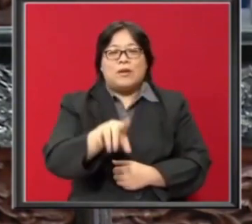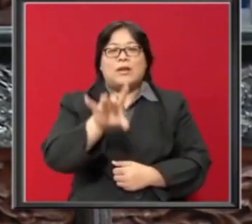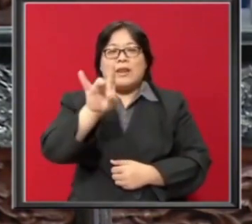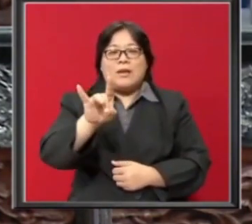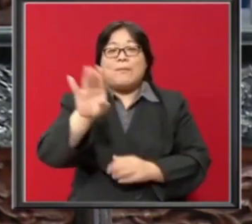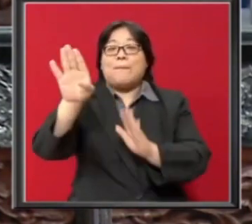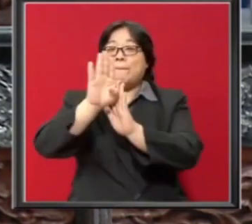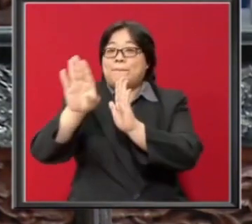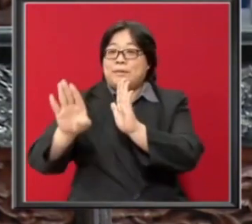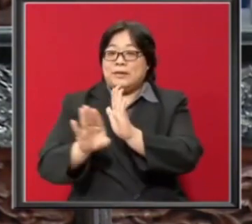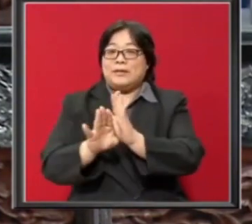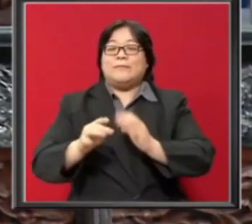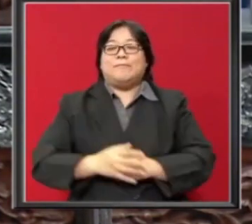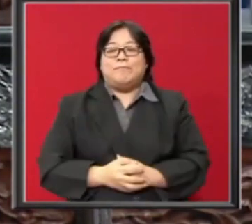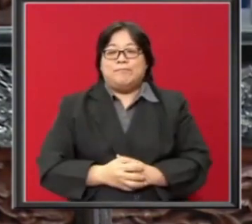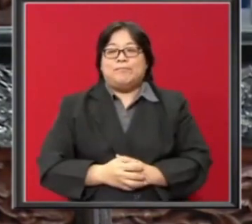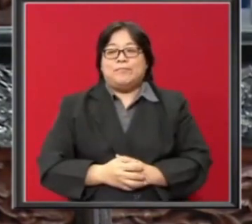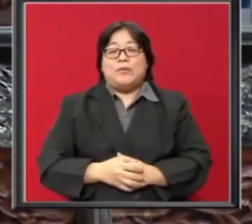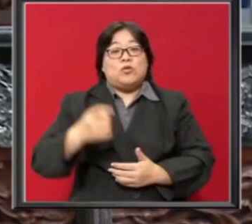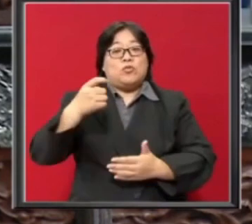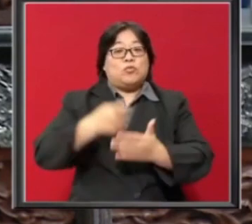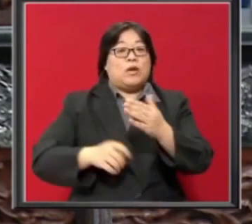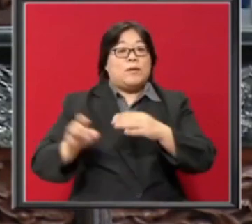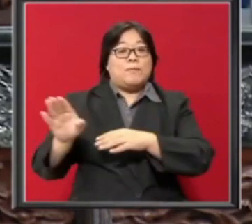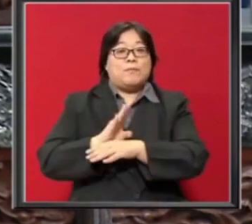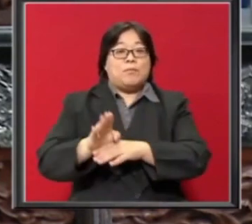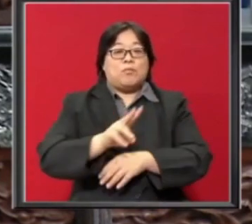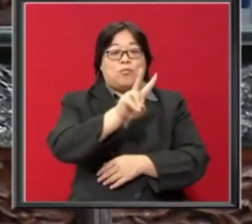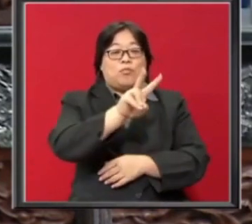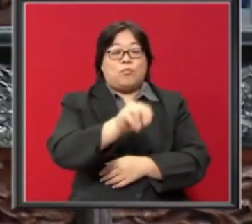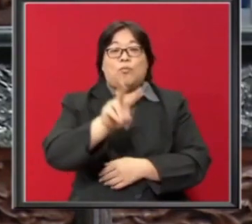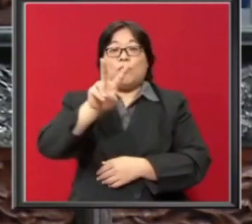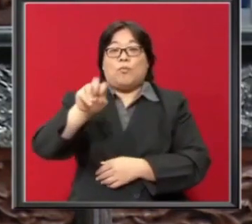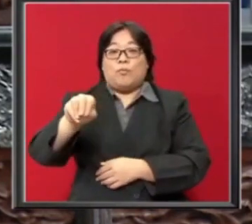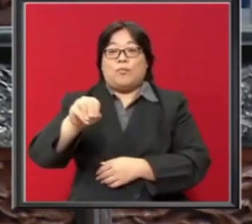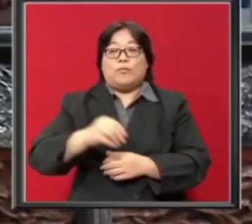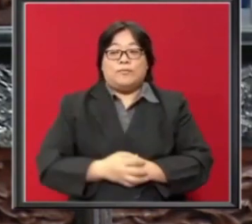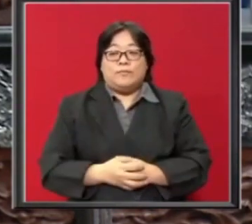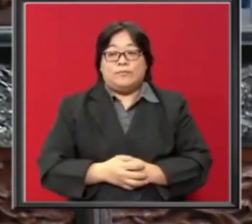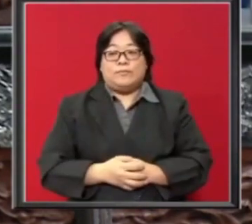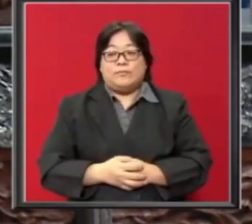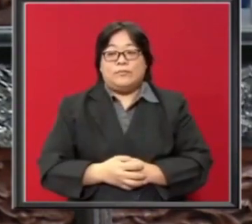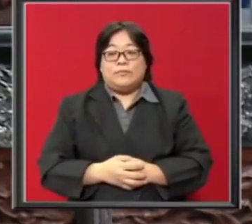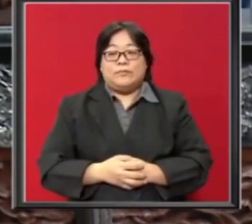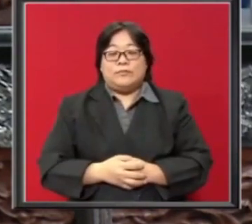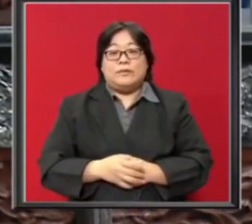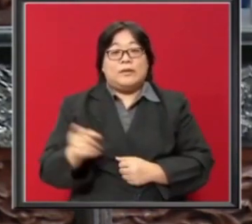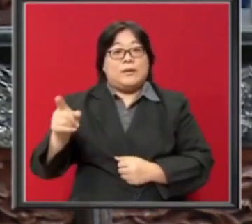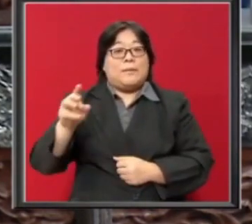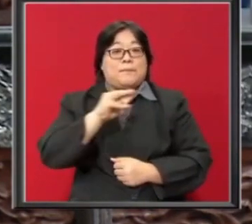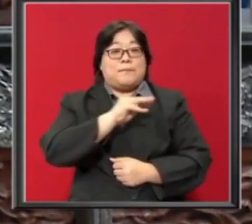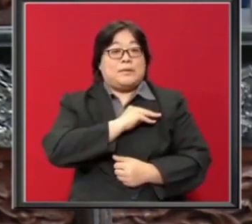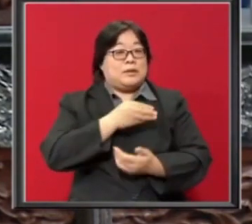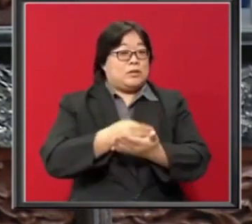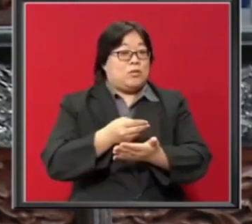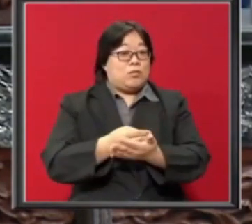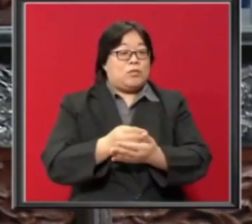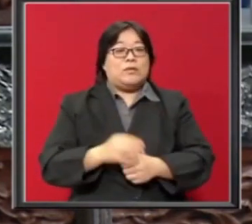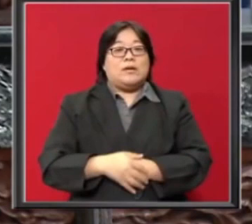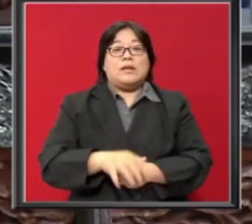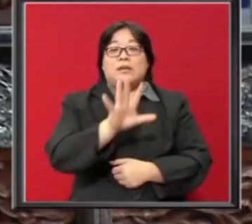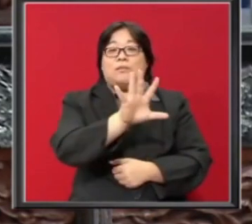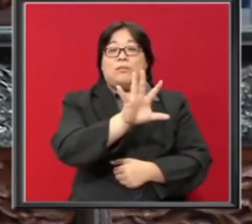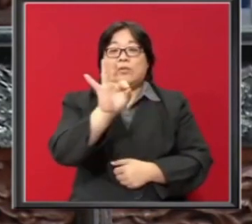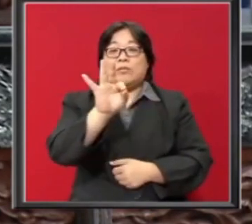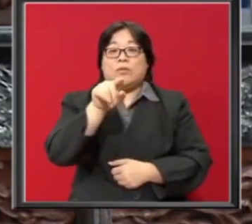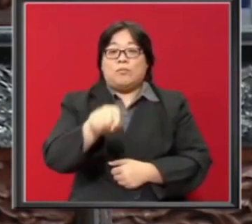pembunuhan 8 beliau Cukai kopra 2020 India yang disebut oleh Menteri Keuangan